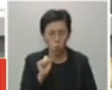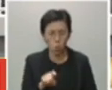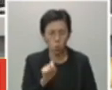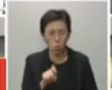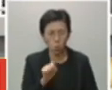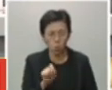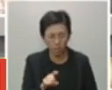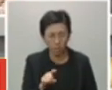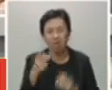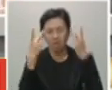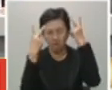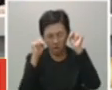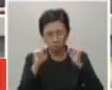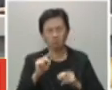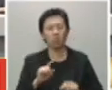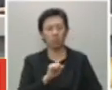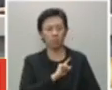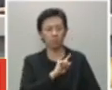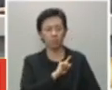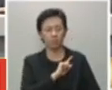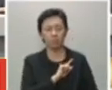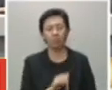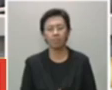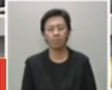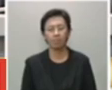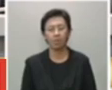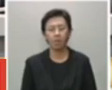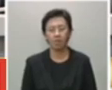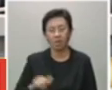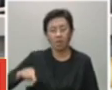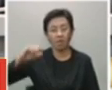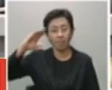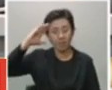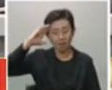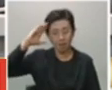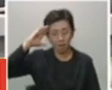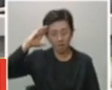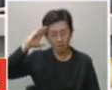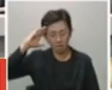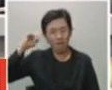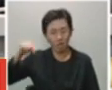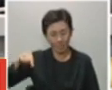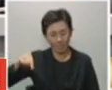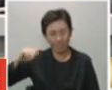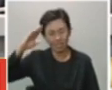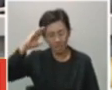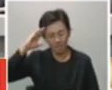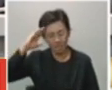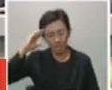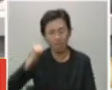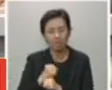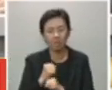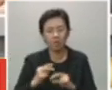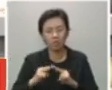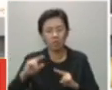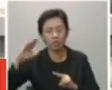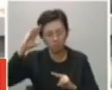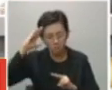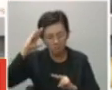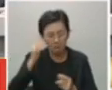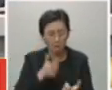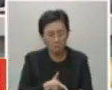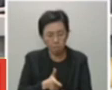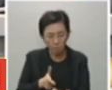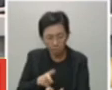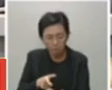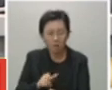ครับที่มันเกิดขึ้นจากกำลังพลของกระทรวงกลาโหมและอาวุธสงครามของ